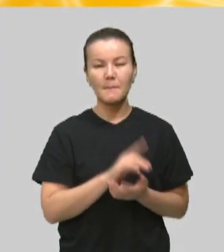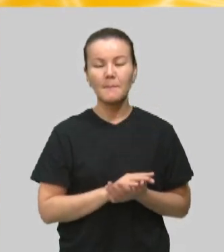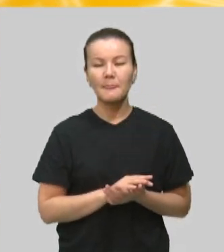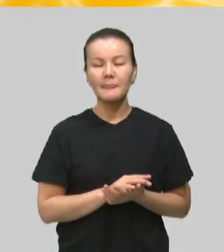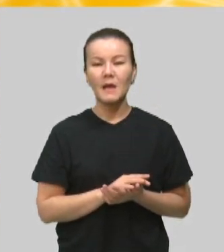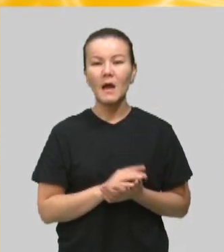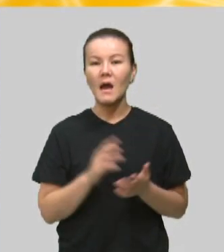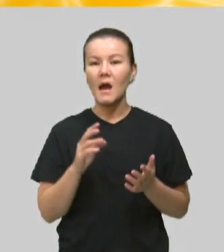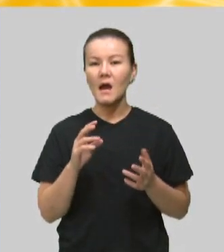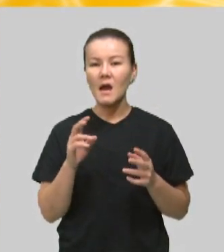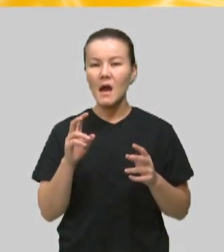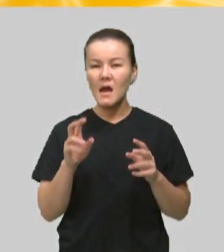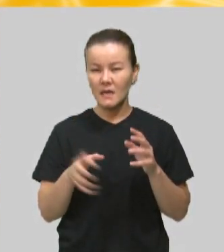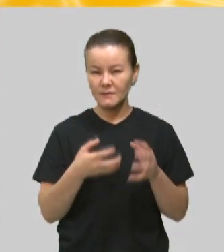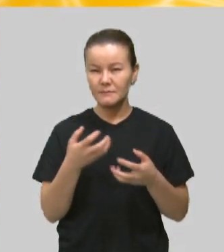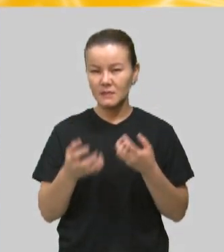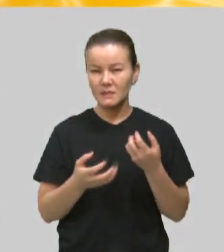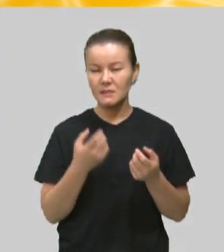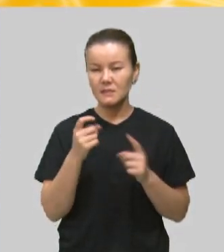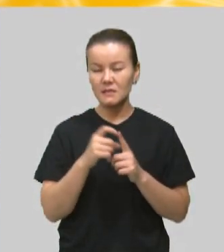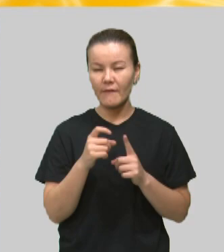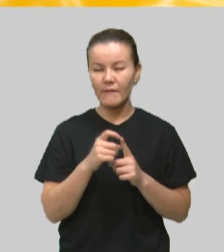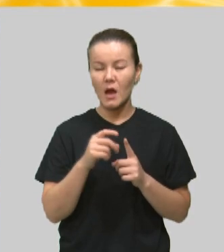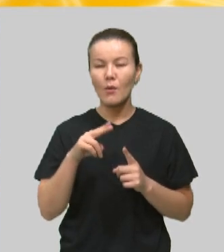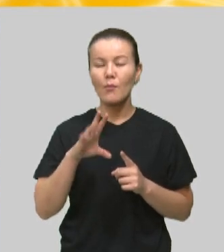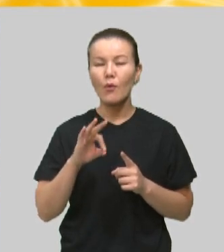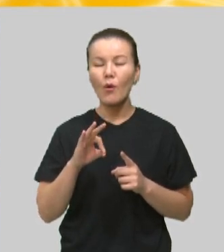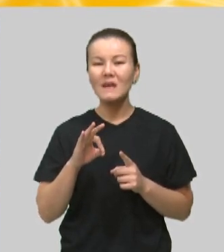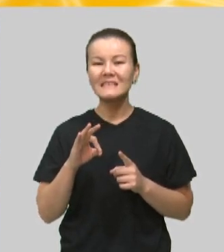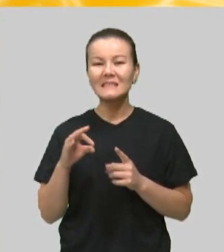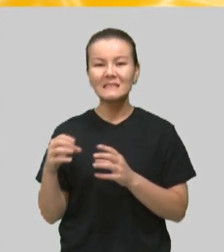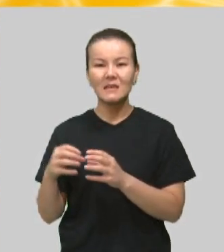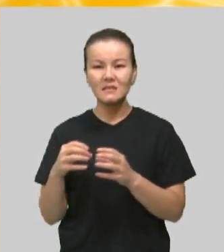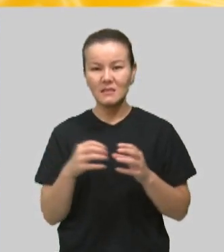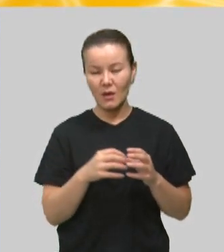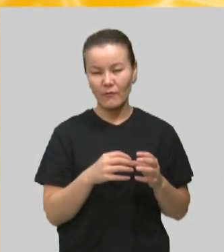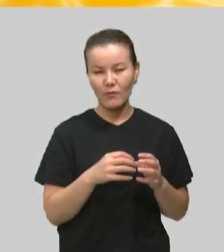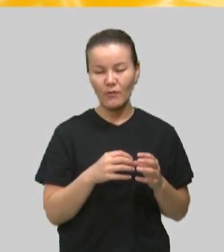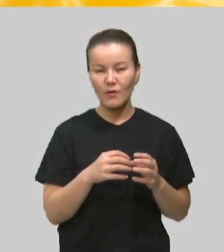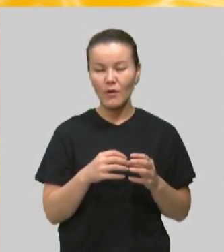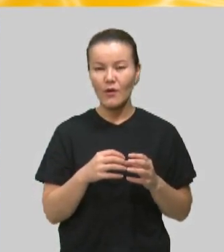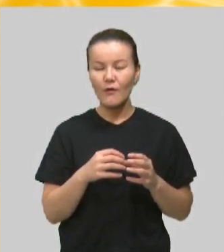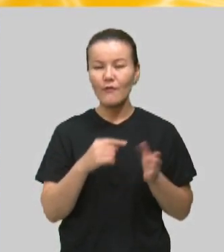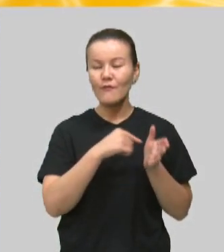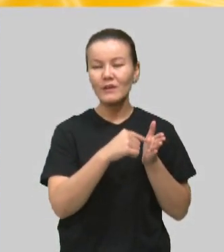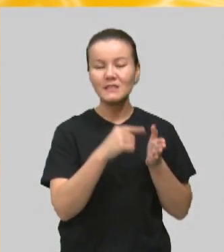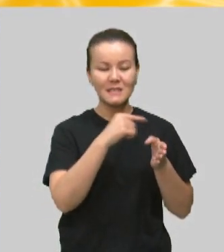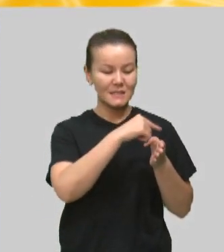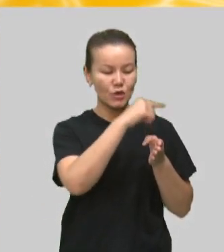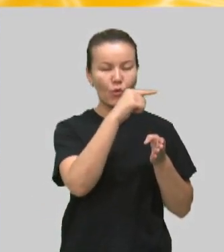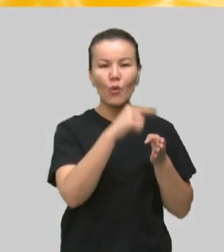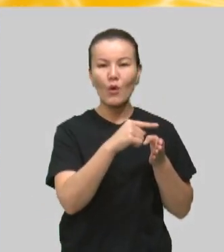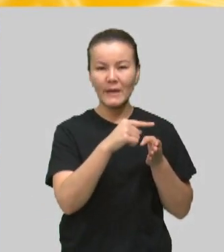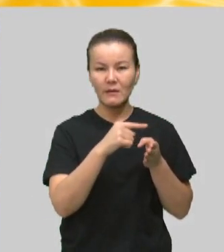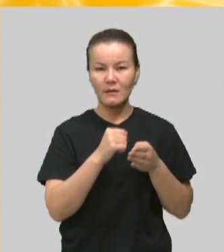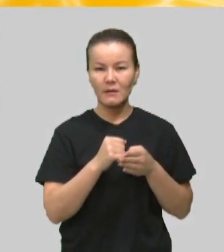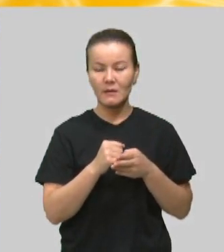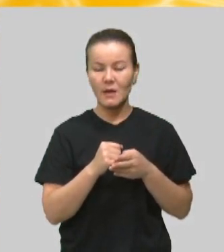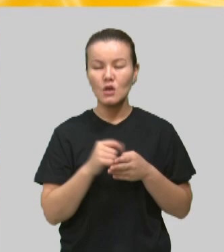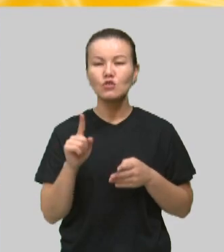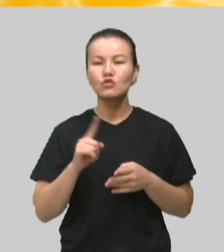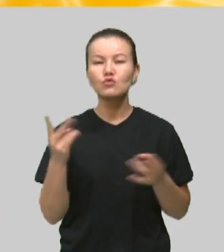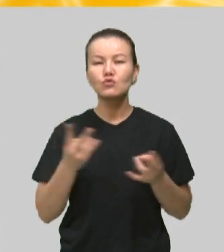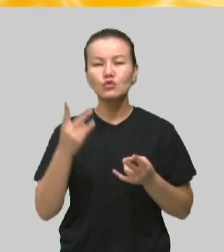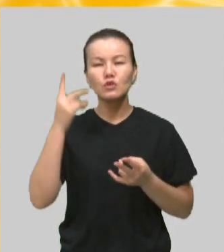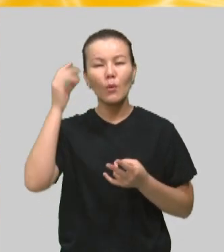слова по составу. Выделите корень. Что нужно помнить при